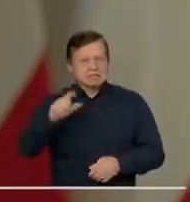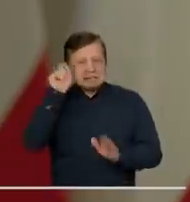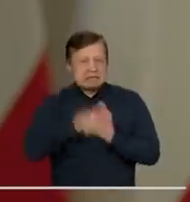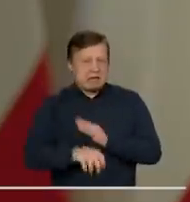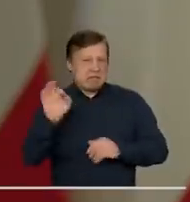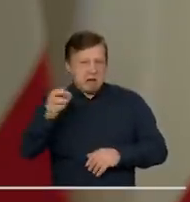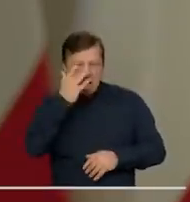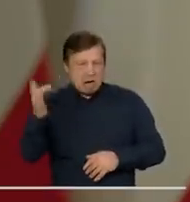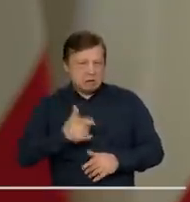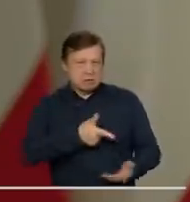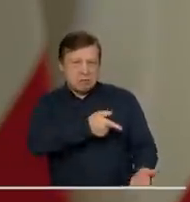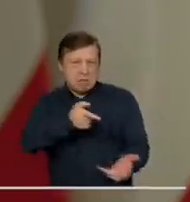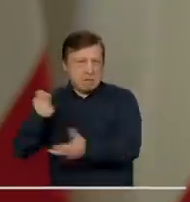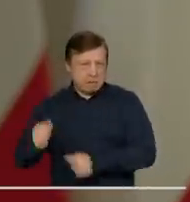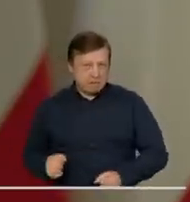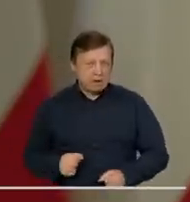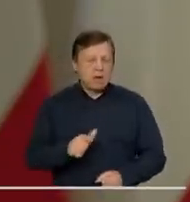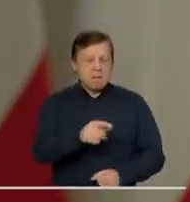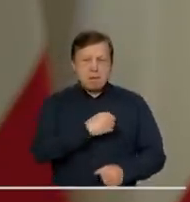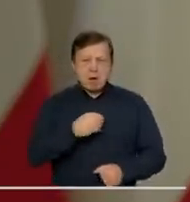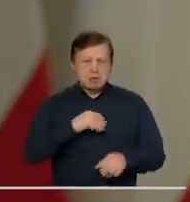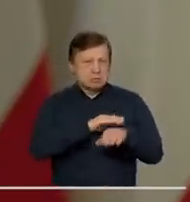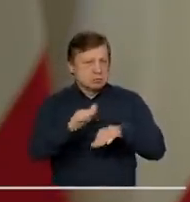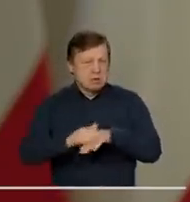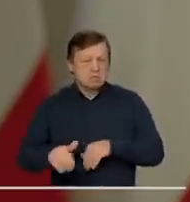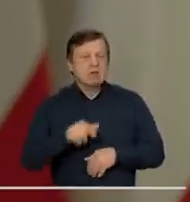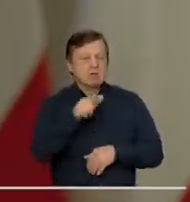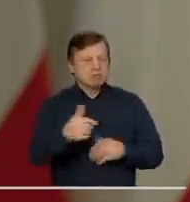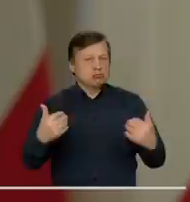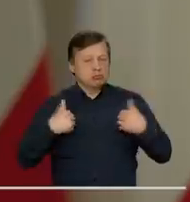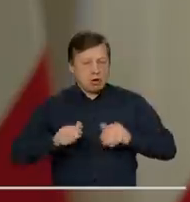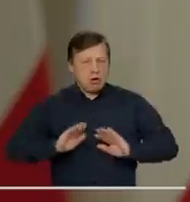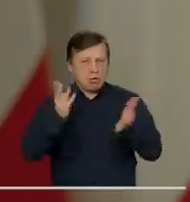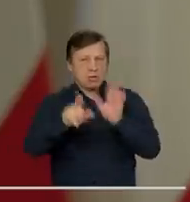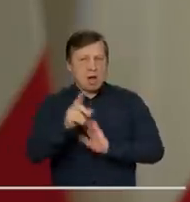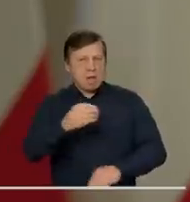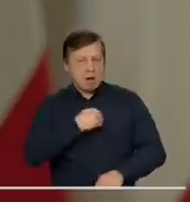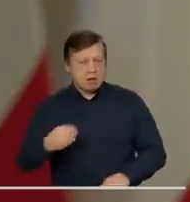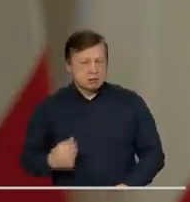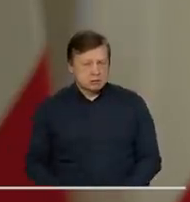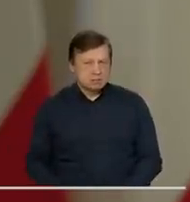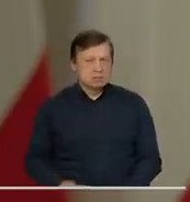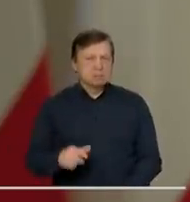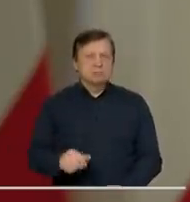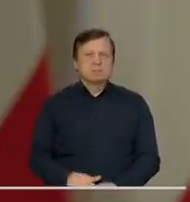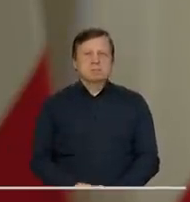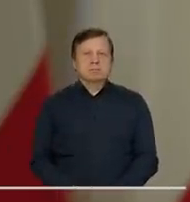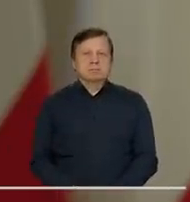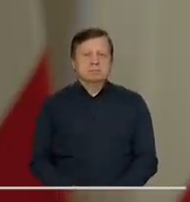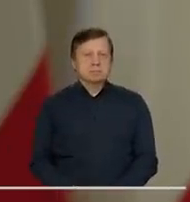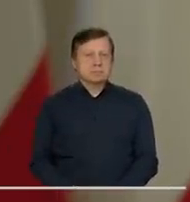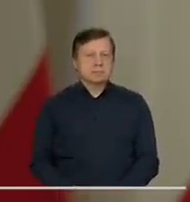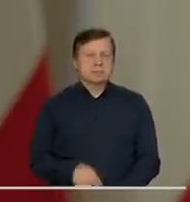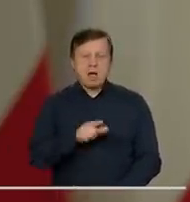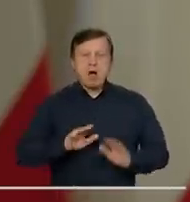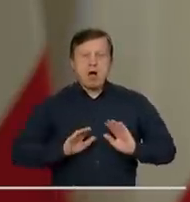sowieckich oprawców. O wielkich Polakach, którzy oddali swoje życie za ojczyznę w czasie największej próby.